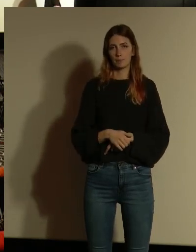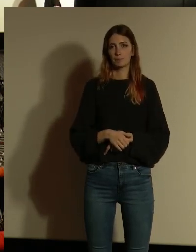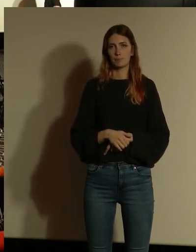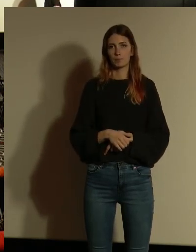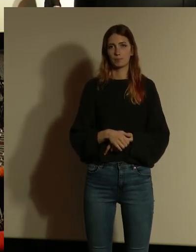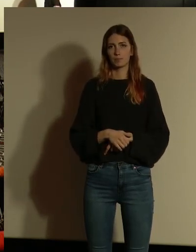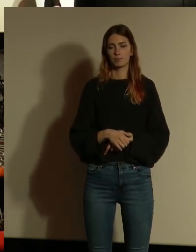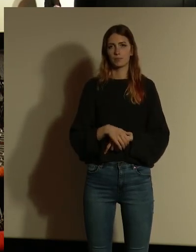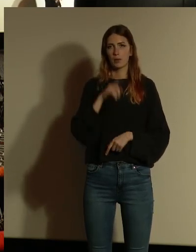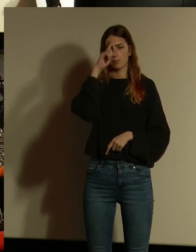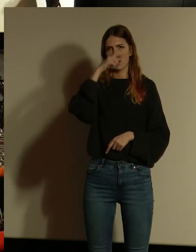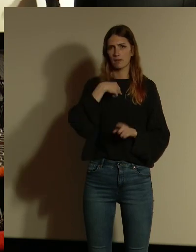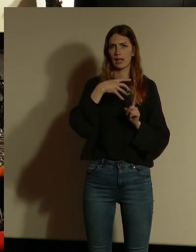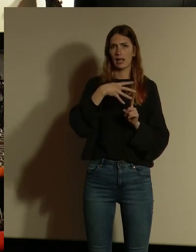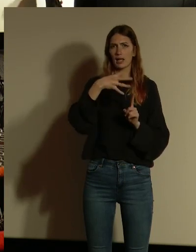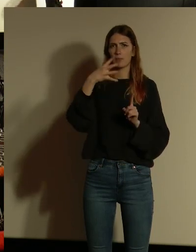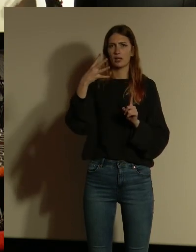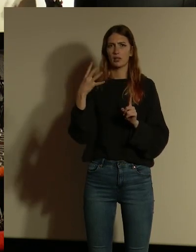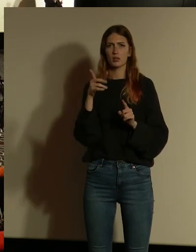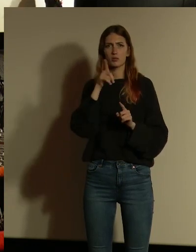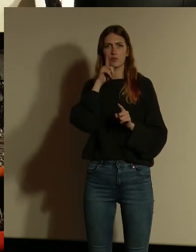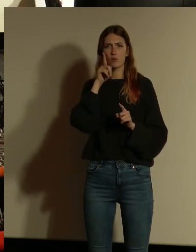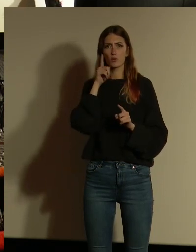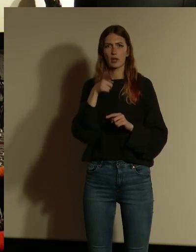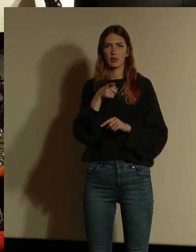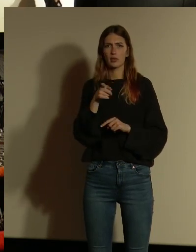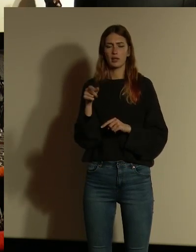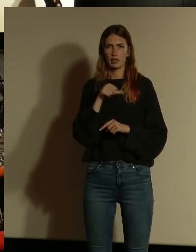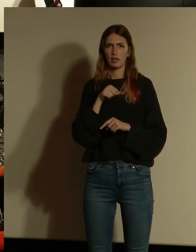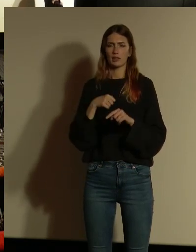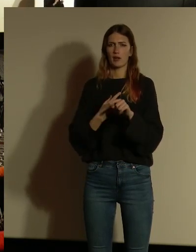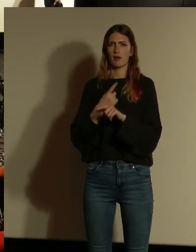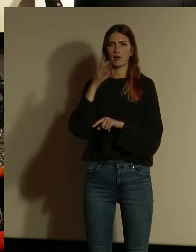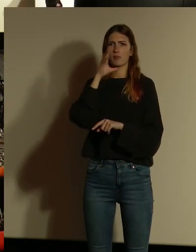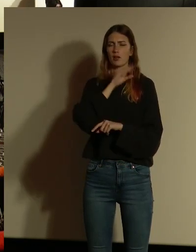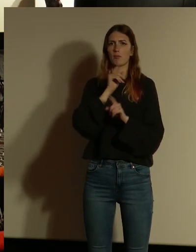Ma leian, et LGBT noored peavad ise hakkama saama.